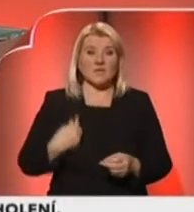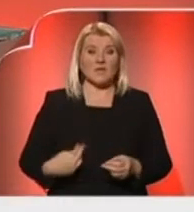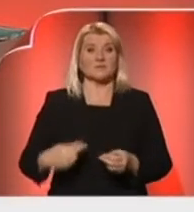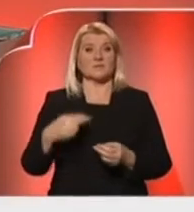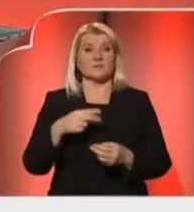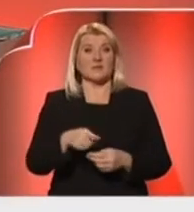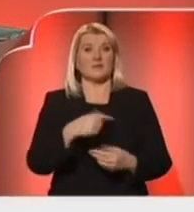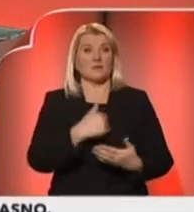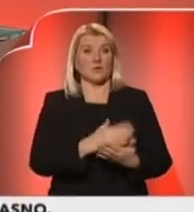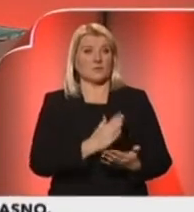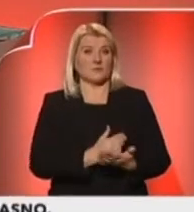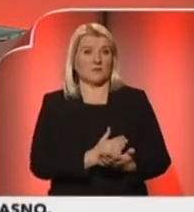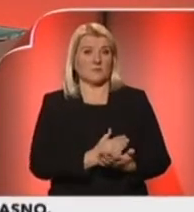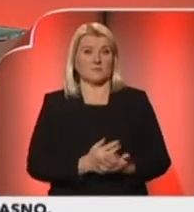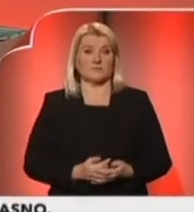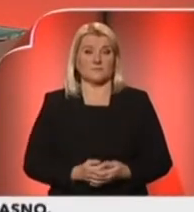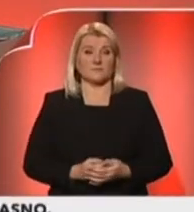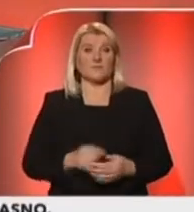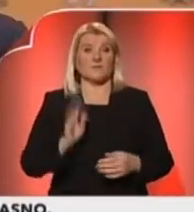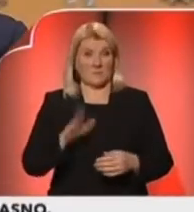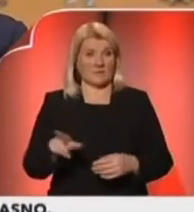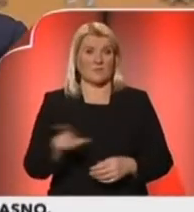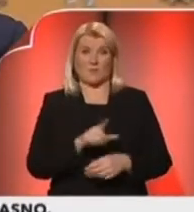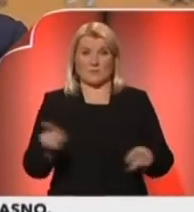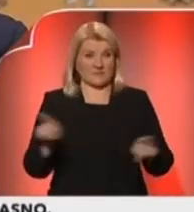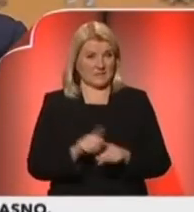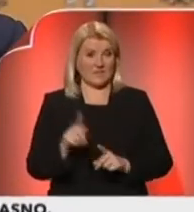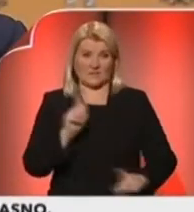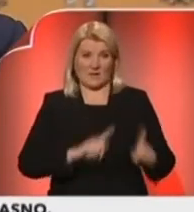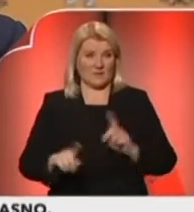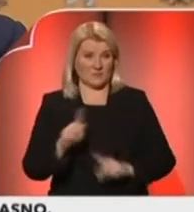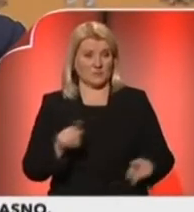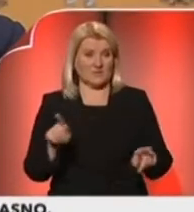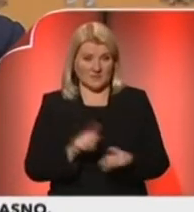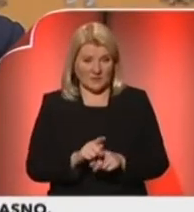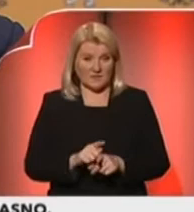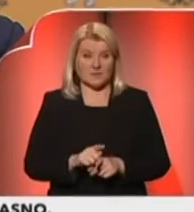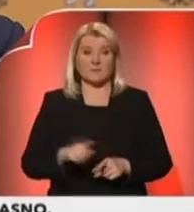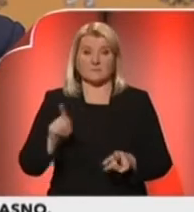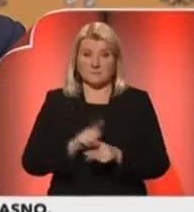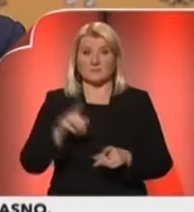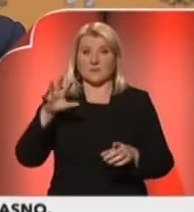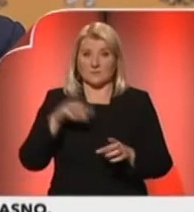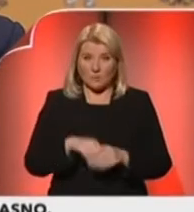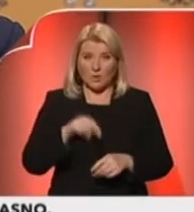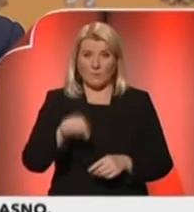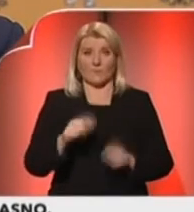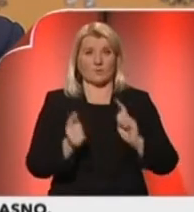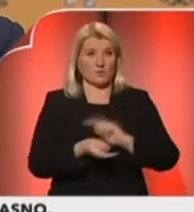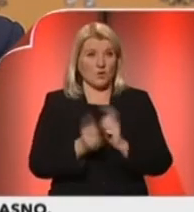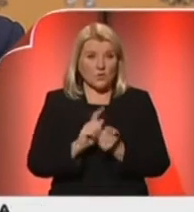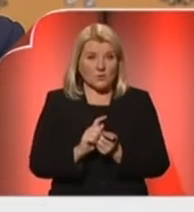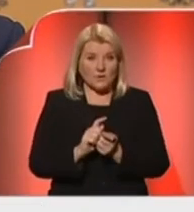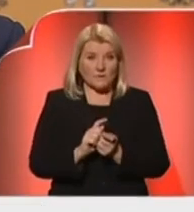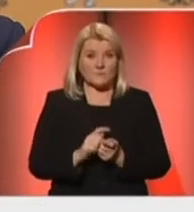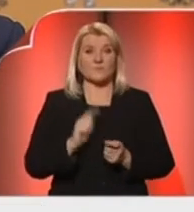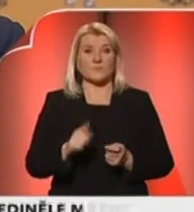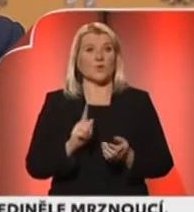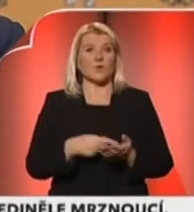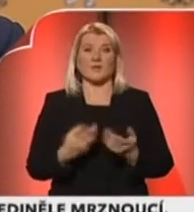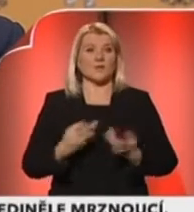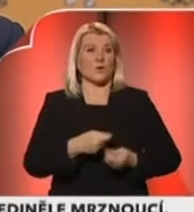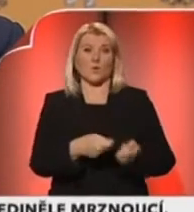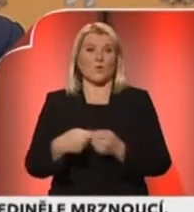majetku rozdělujete? Shodnete se opravdu teď na všem, je to i obsah, dejme tomu, té dohody, která není čistou